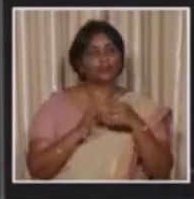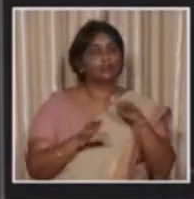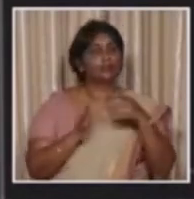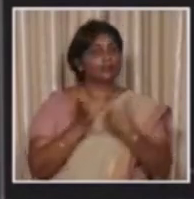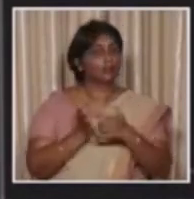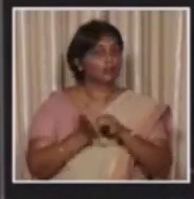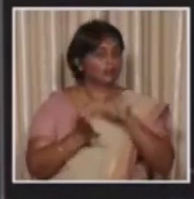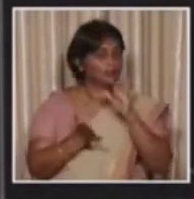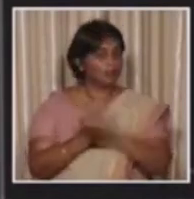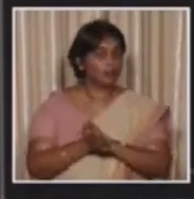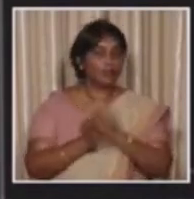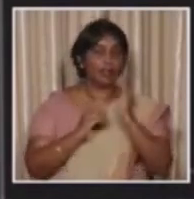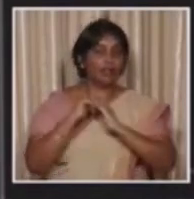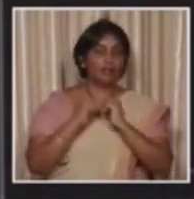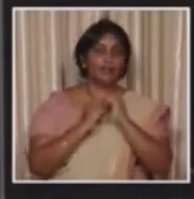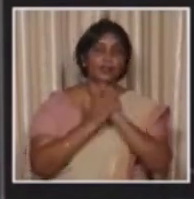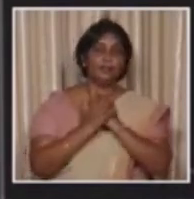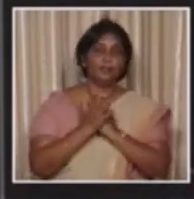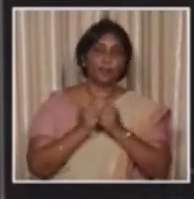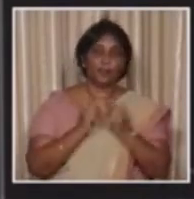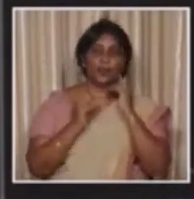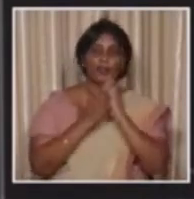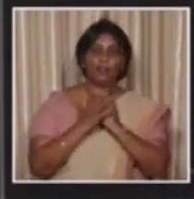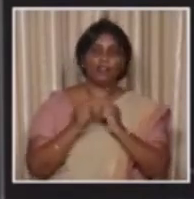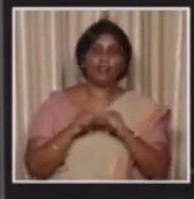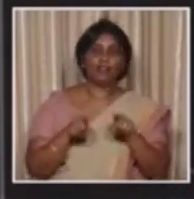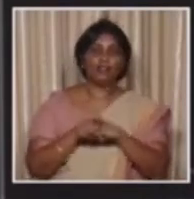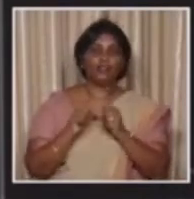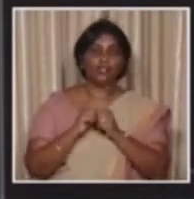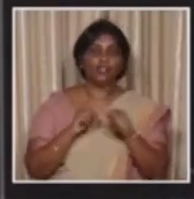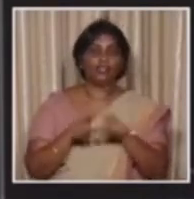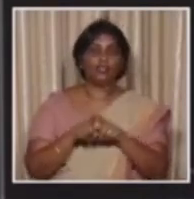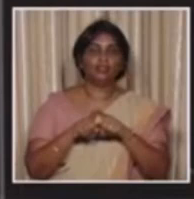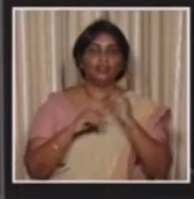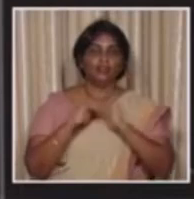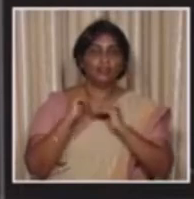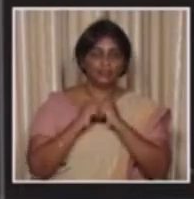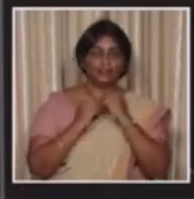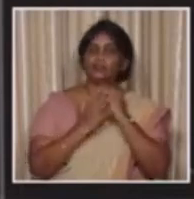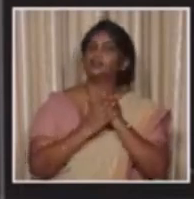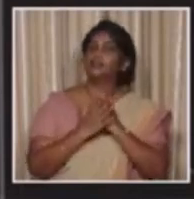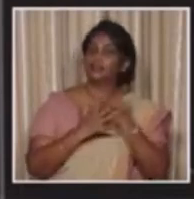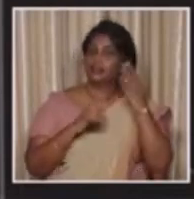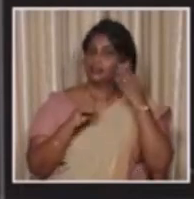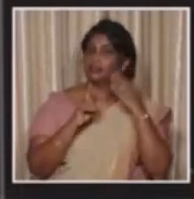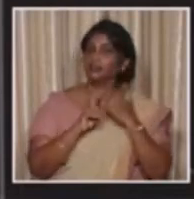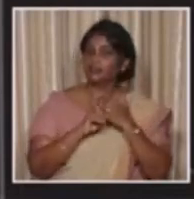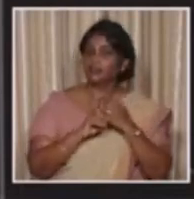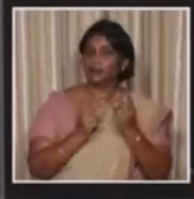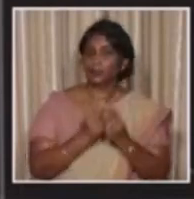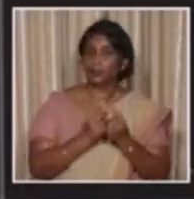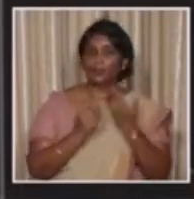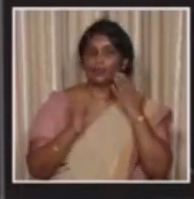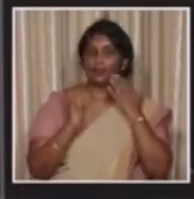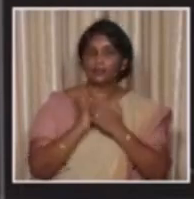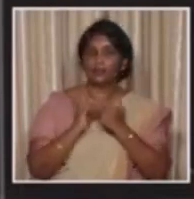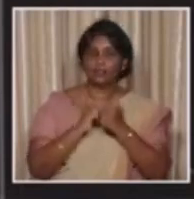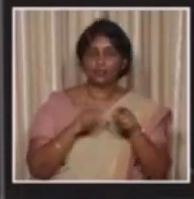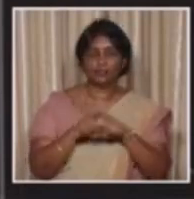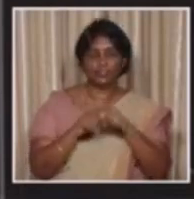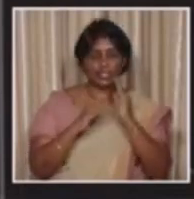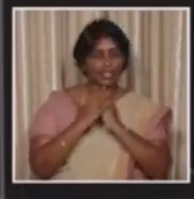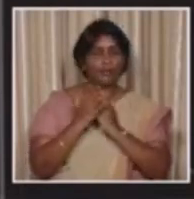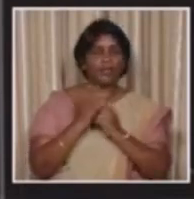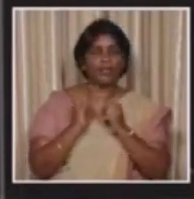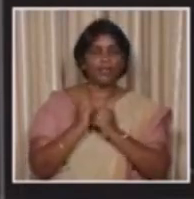வேறு யாராவது காணிகளை அங்கு அவர்கள் அபகரித்தார்களே ஆனால் அவர்களுக்கு இந்த குயிக் நோட்டீஸ் வழங்க வேண்டும். ஆனால் பெருந்தோட்டத்தில் காலம் காலமாக